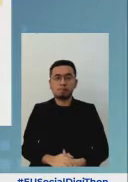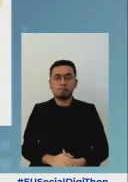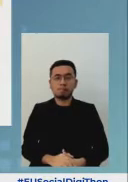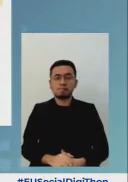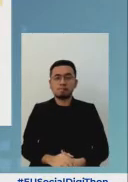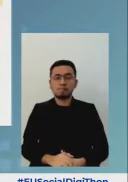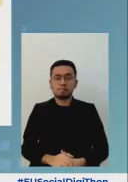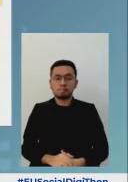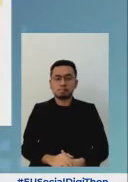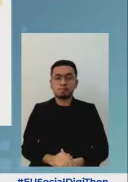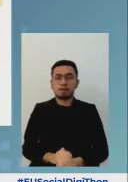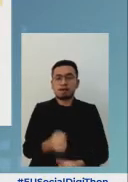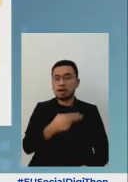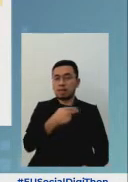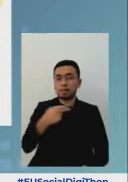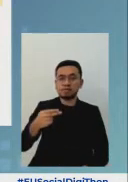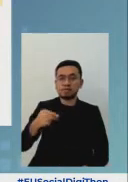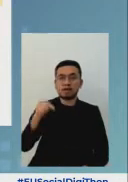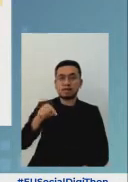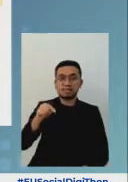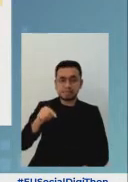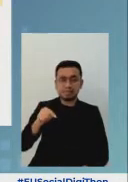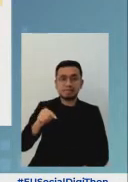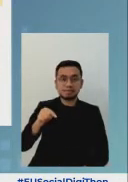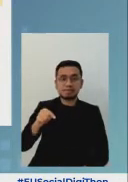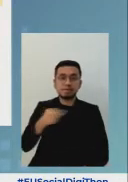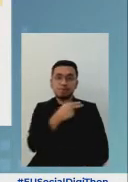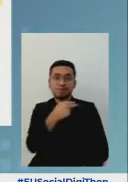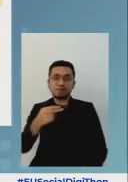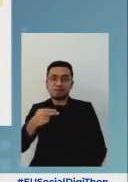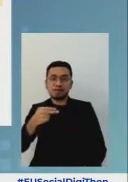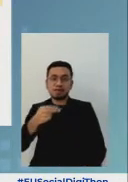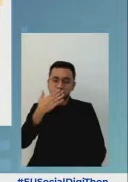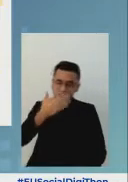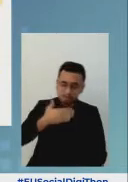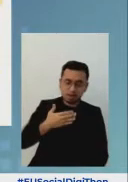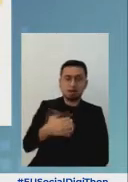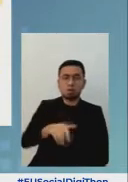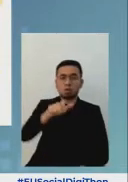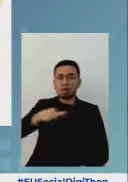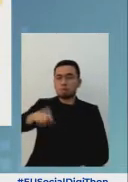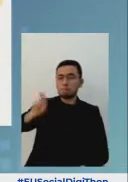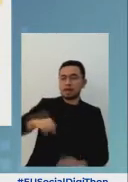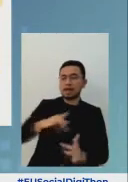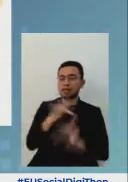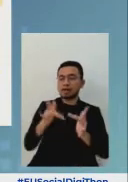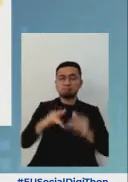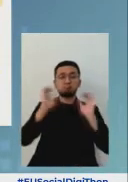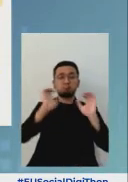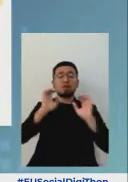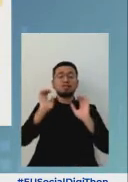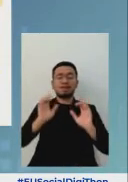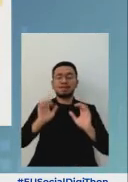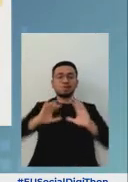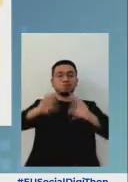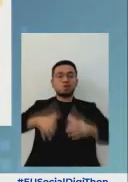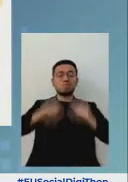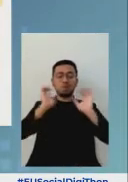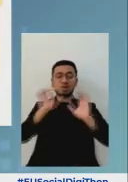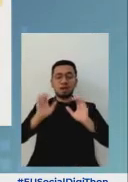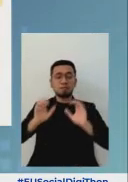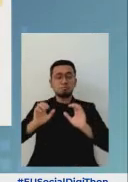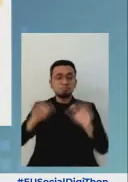Indonesia adalah salah satu pengguna internet terbesar di dunia. Kayaknya studi pernah bilang lebih